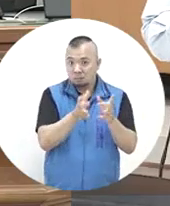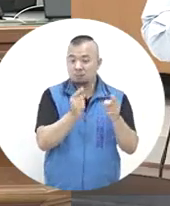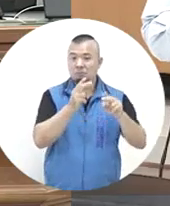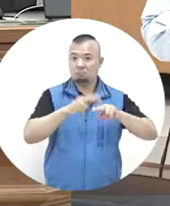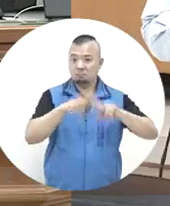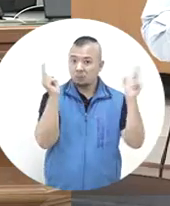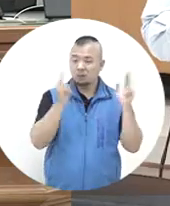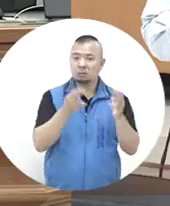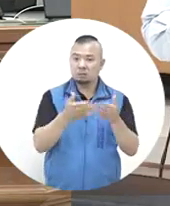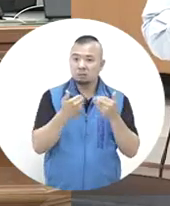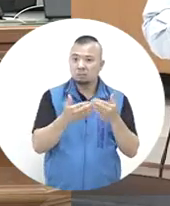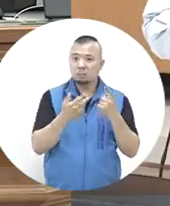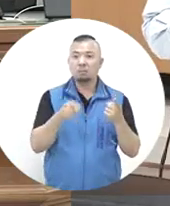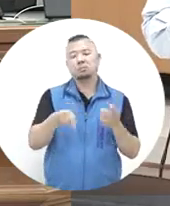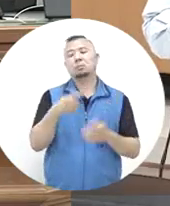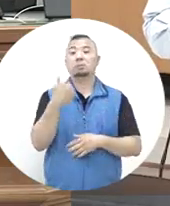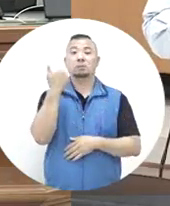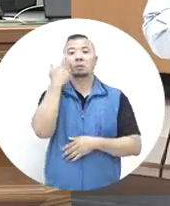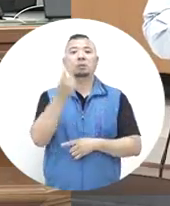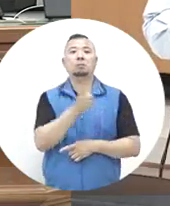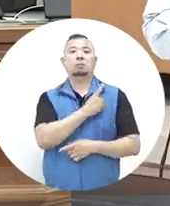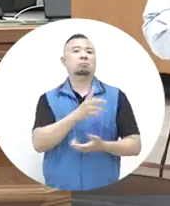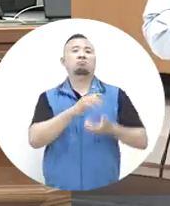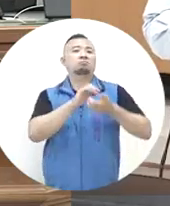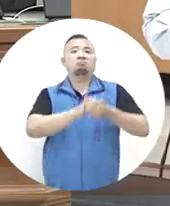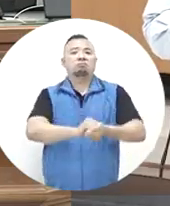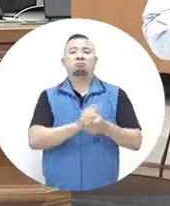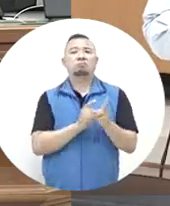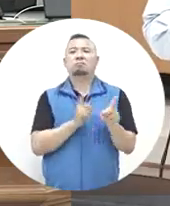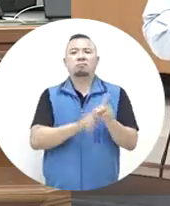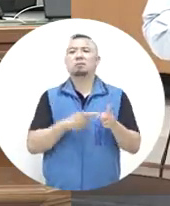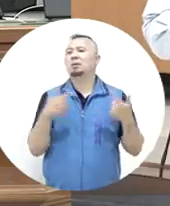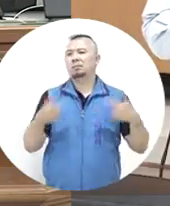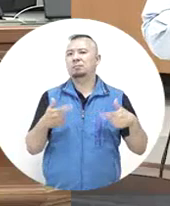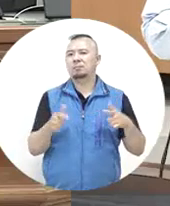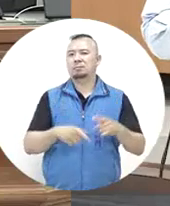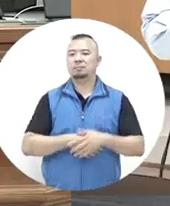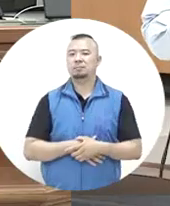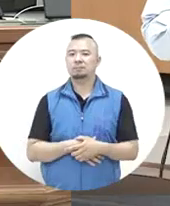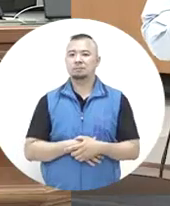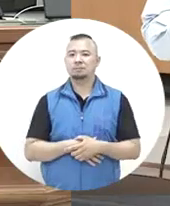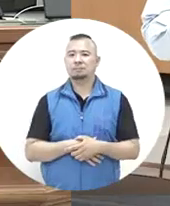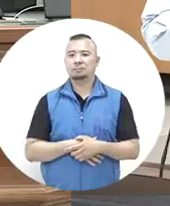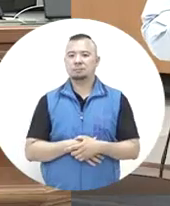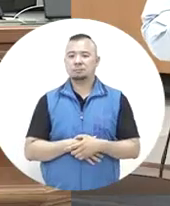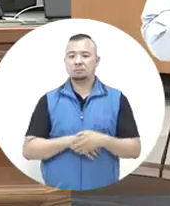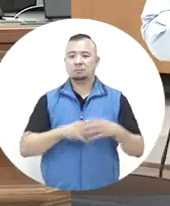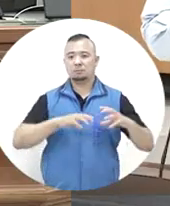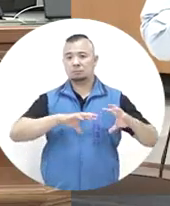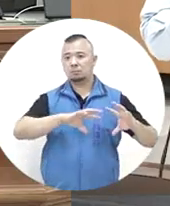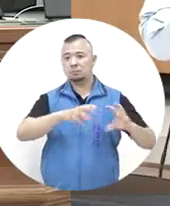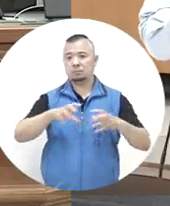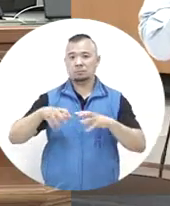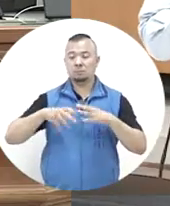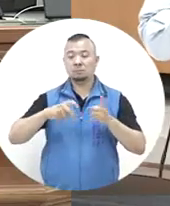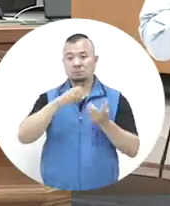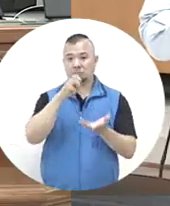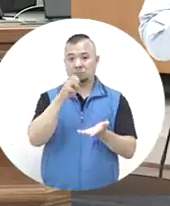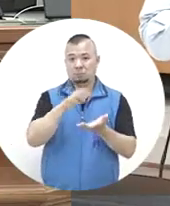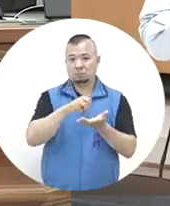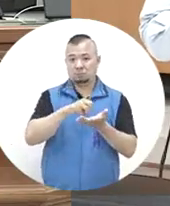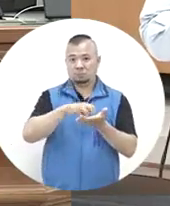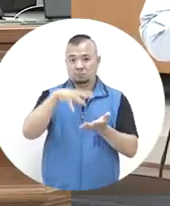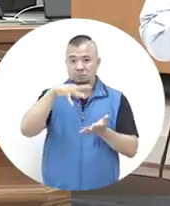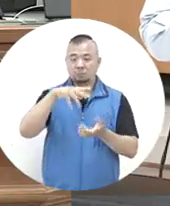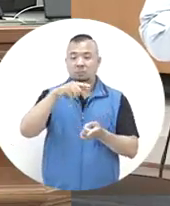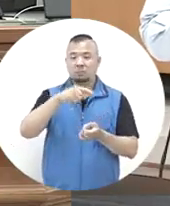个人说了算了，它必须要经过国内国际整个核能安全详细去